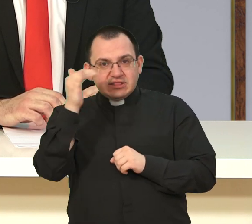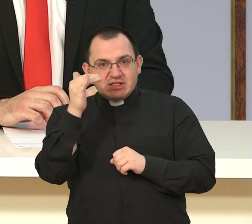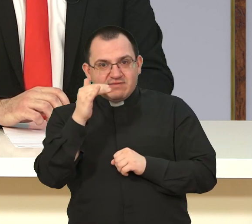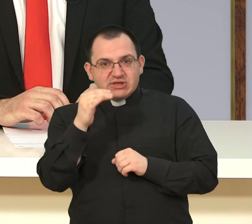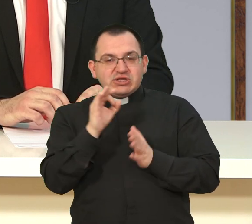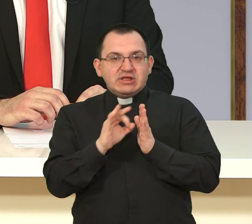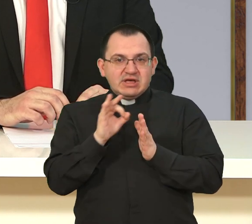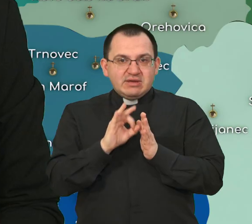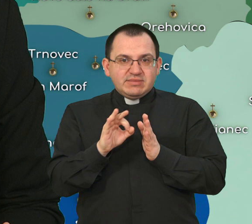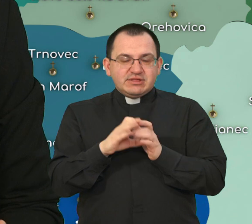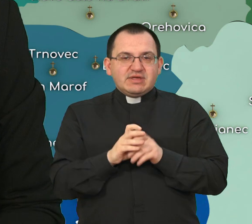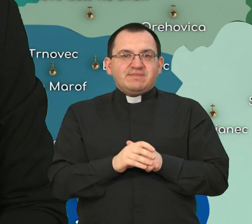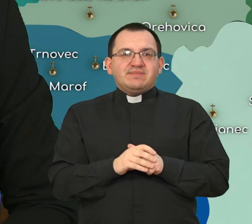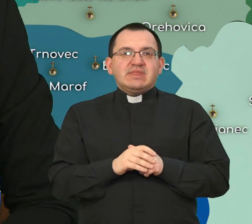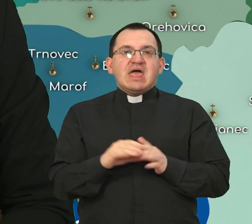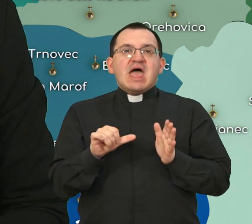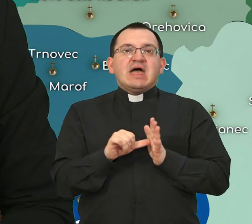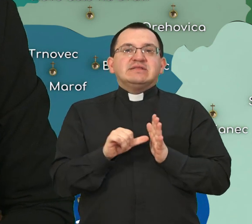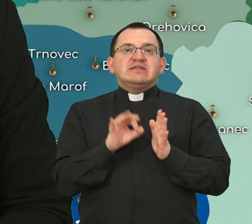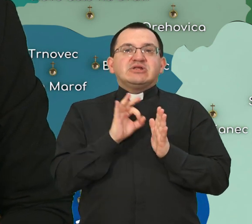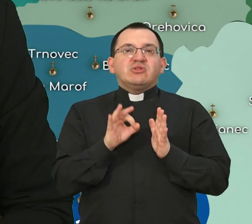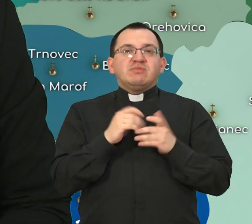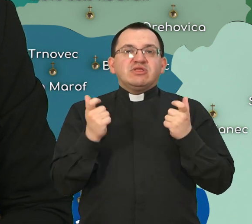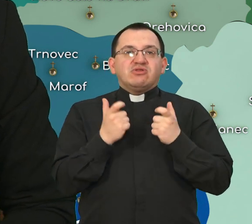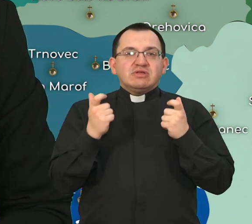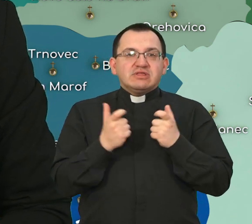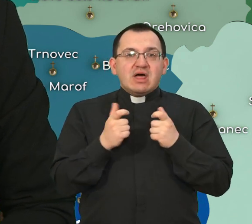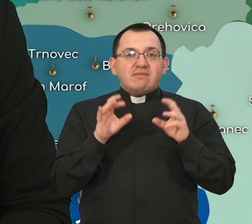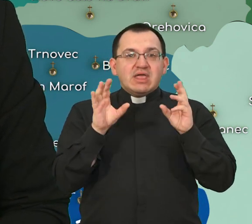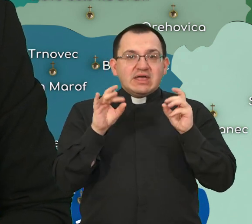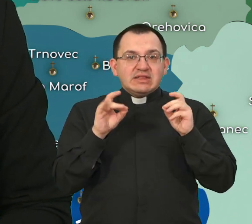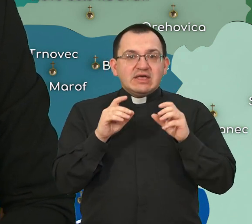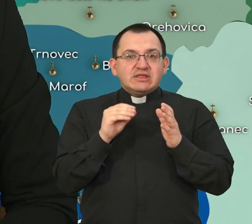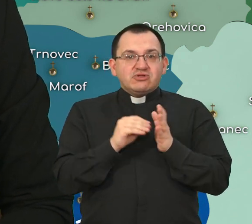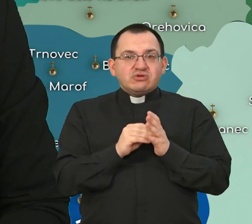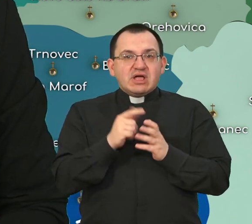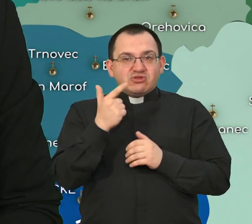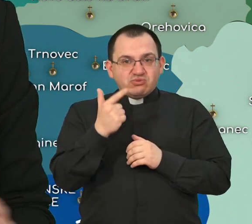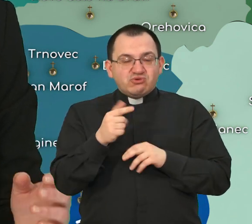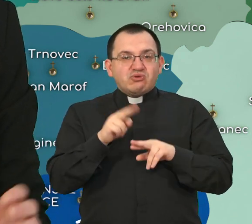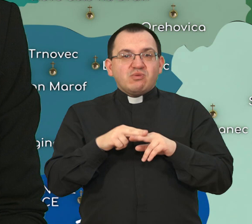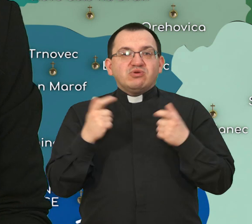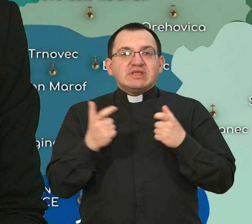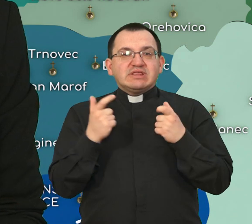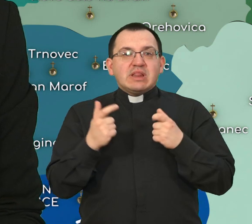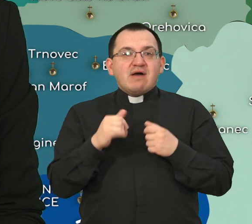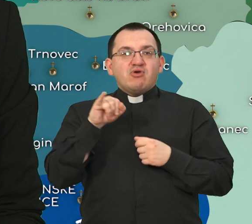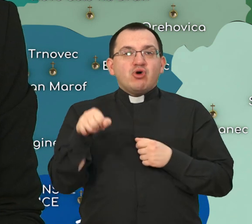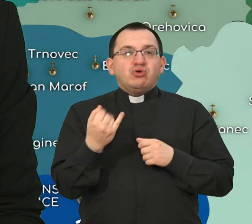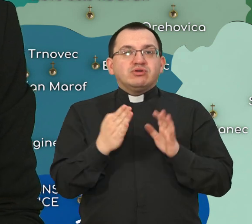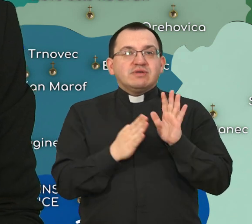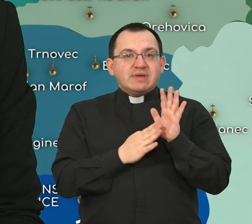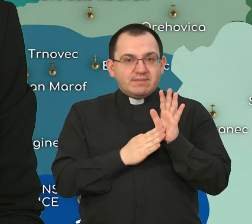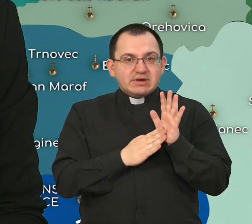na Lenišću. Središnje euharistijsko slavlje u petak 10. veljače predslavit će umirovljeni varaždinski